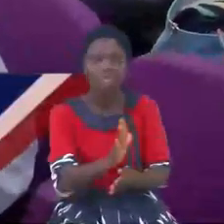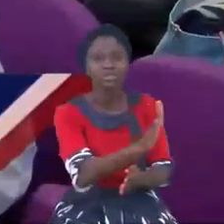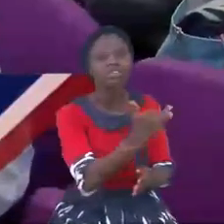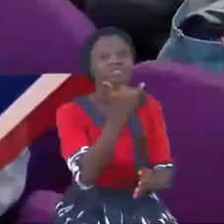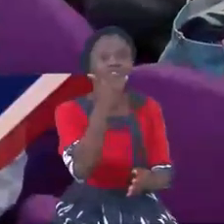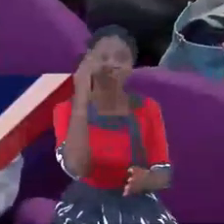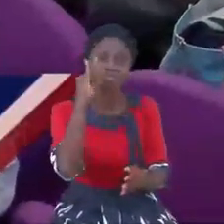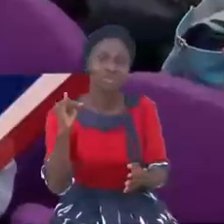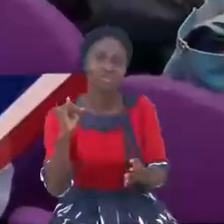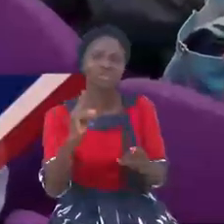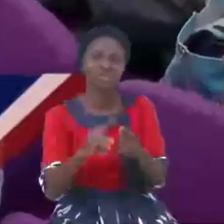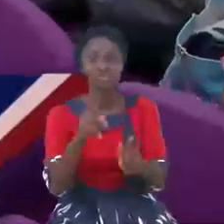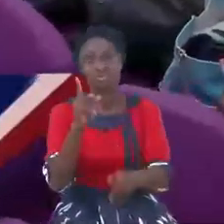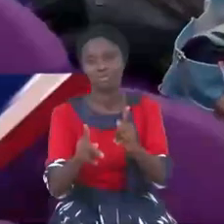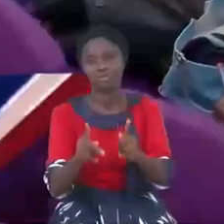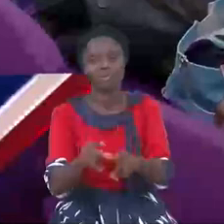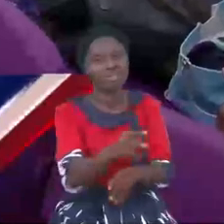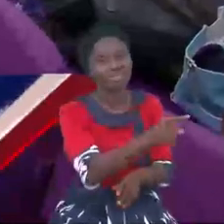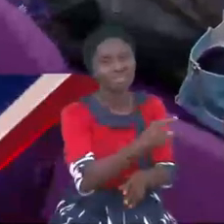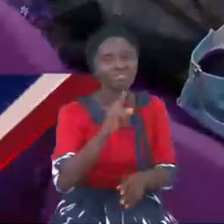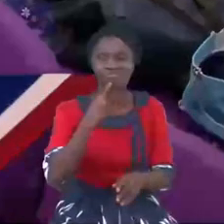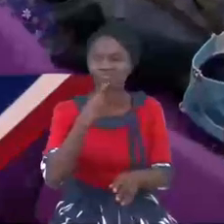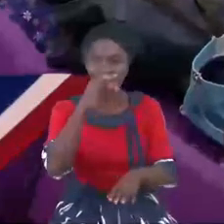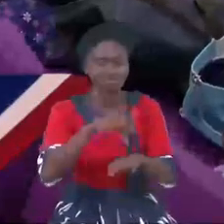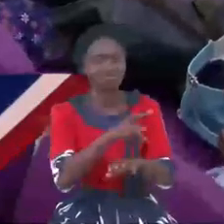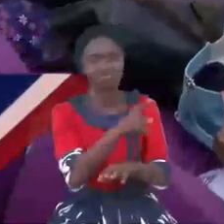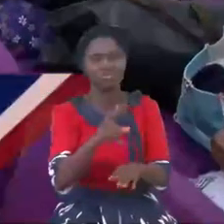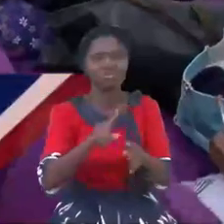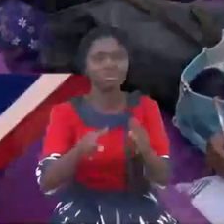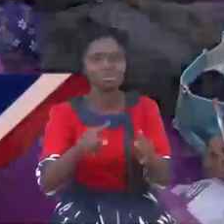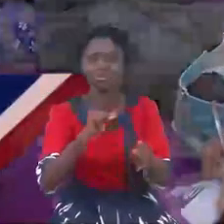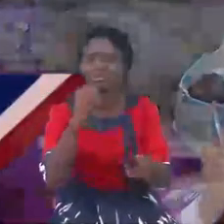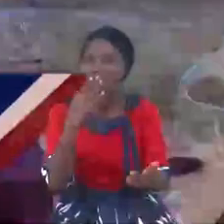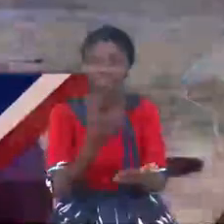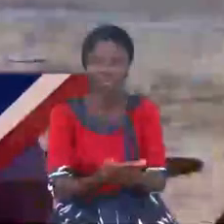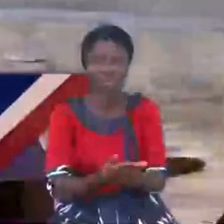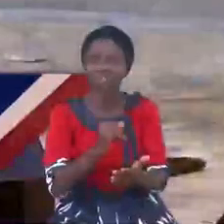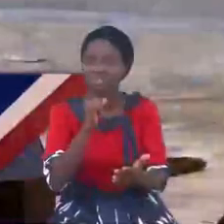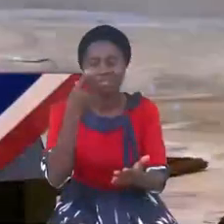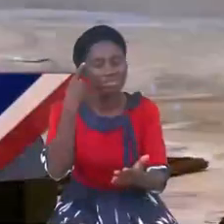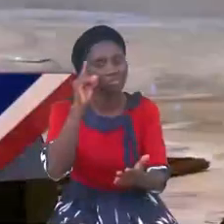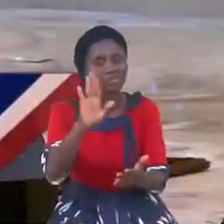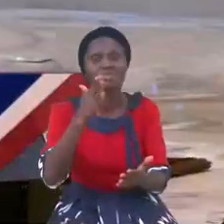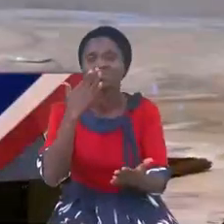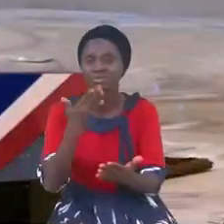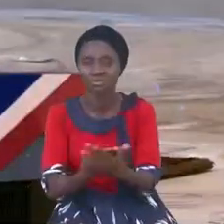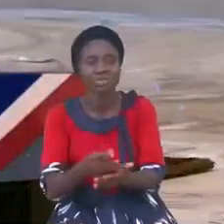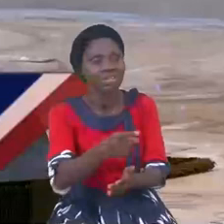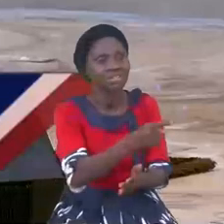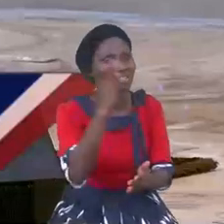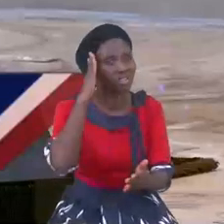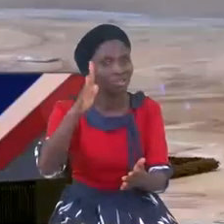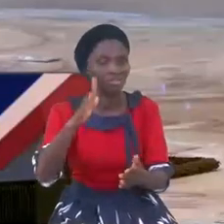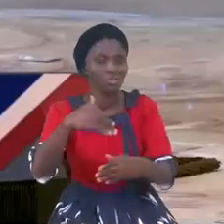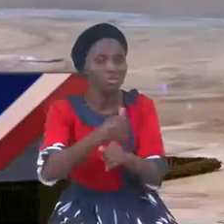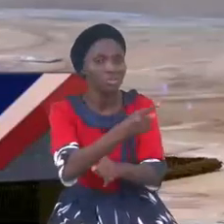vous n'est pas pur, n'est pas pur. Ce n'est pas pour votre bien. Mais ils veulent vous détacher de nous. Ils veulent vous détacher